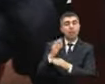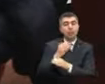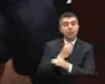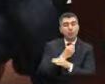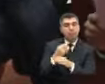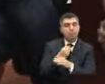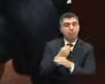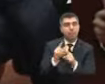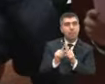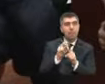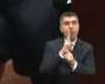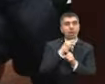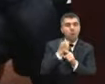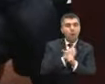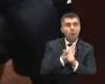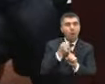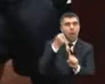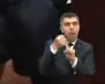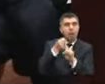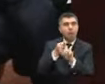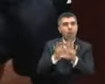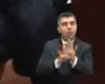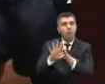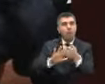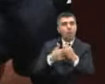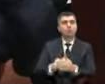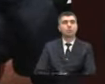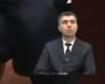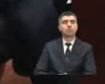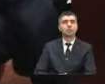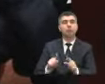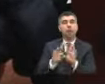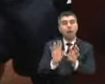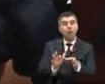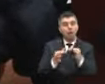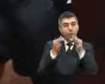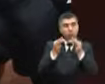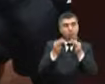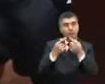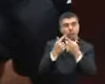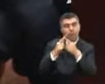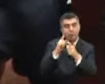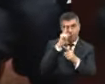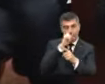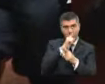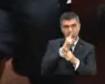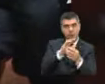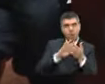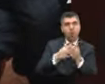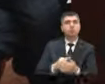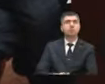الخاص يعني يشتغلوا بشكل تطوعي، ونتجوا واحد المنتوج اللي غنتوصلوا به إن شاء الله في القريب، اللي